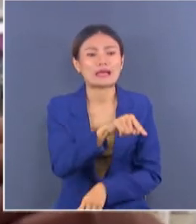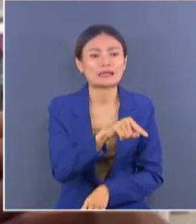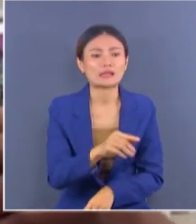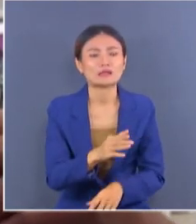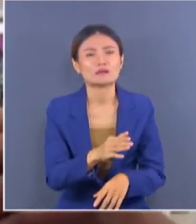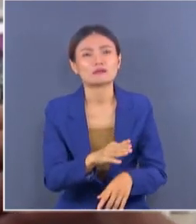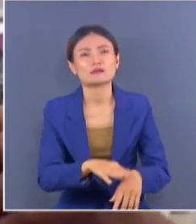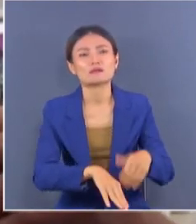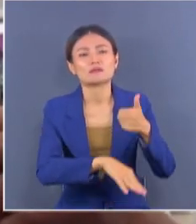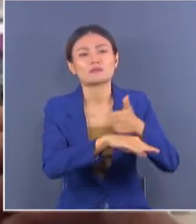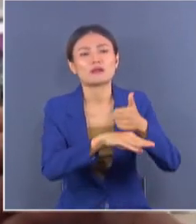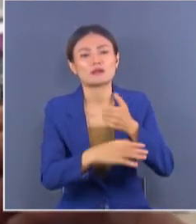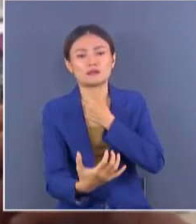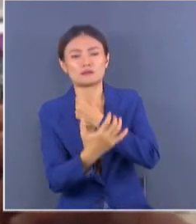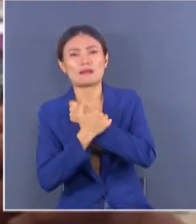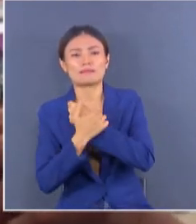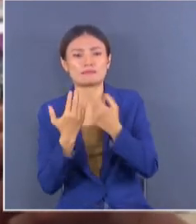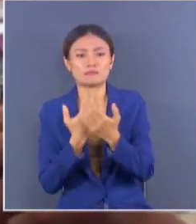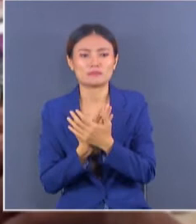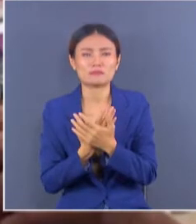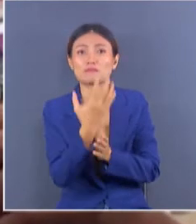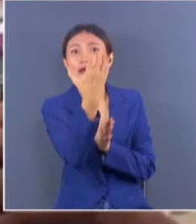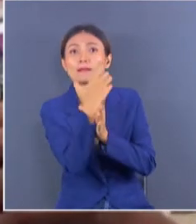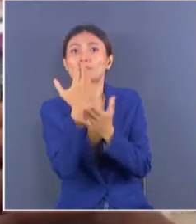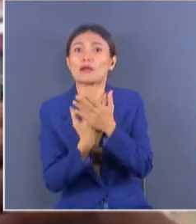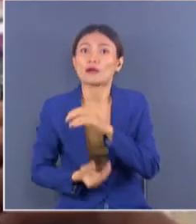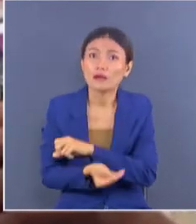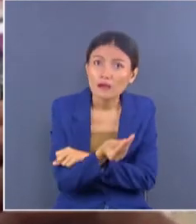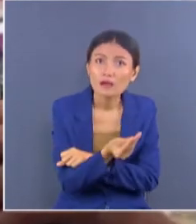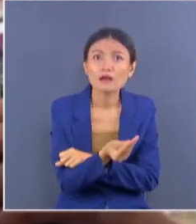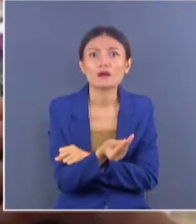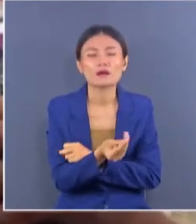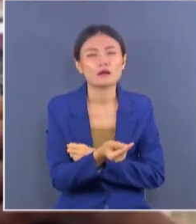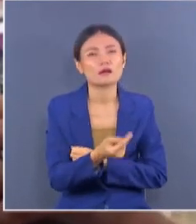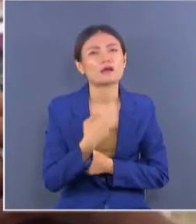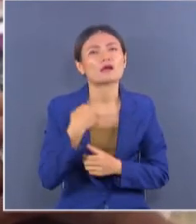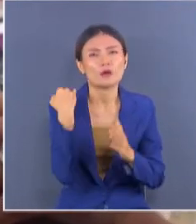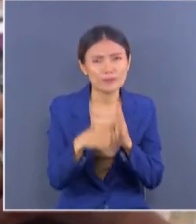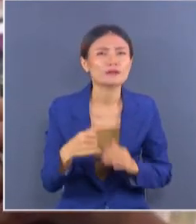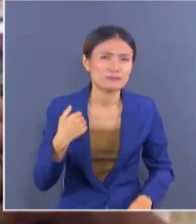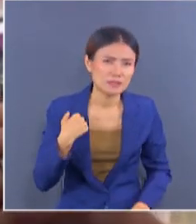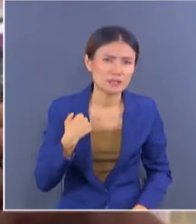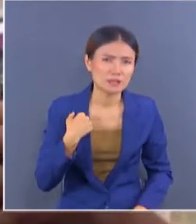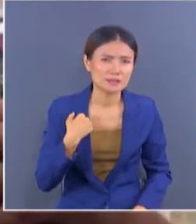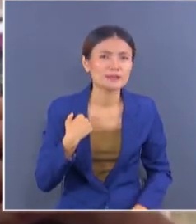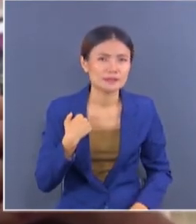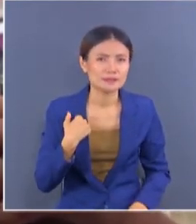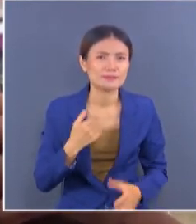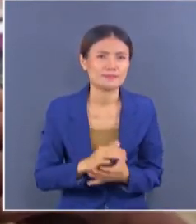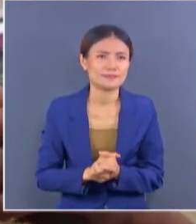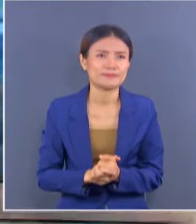เนี่ยถ้าเป็นจริงเรื่องนี้คืออุกชะกันบิ๊กโจ๊กท่านบอกว่าต้องแยกเป็น2ประเด็นแล้วก็ต้องดำเนินการกัน